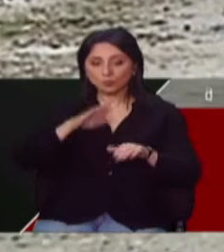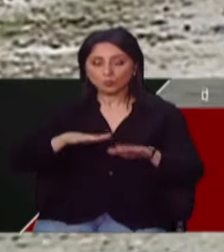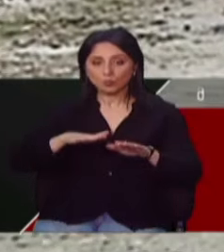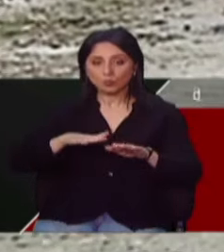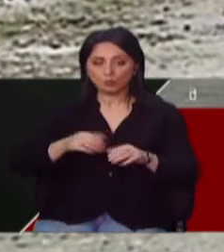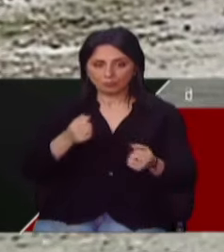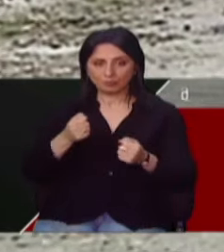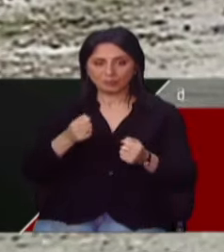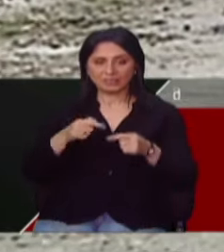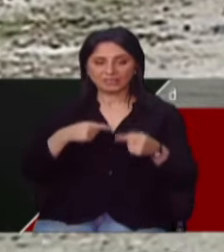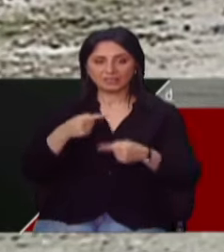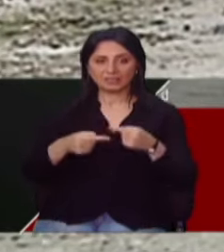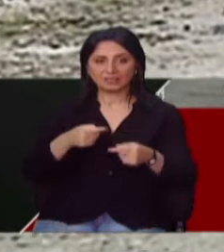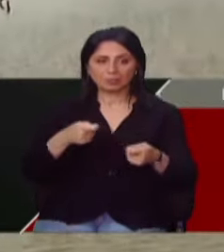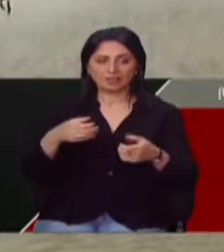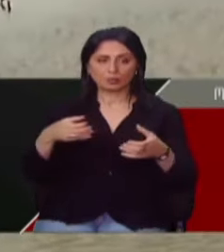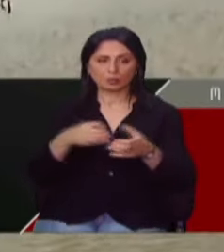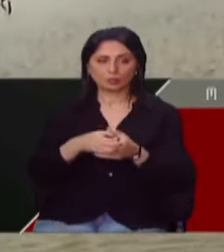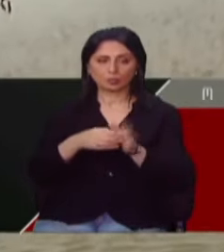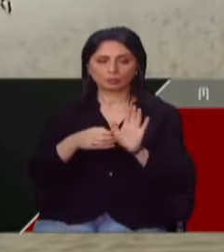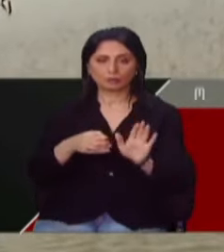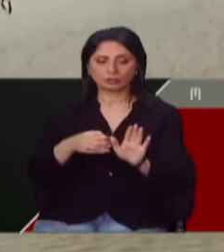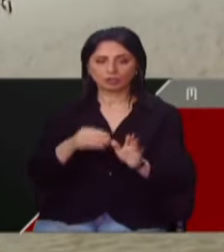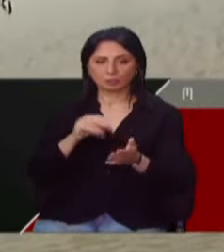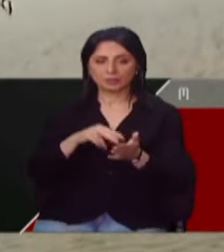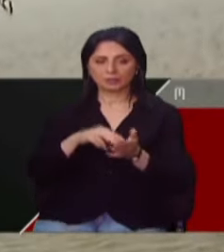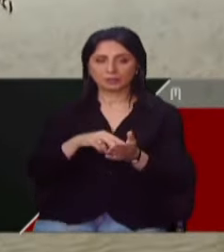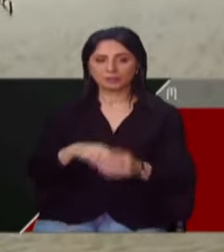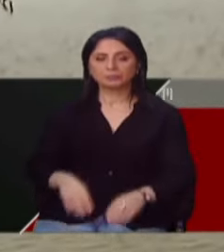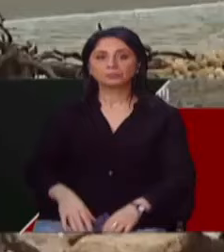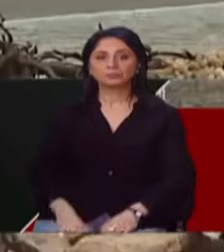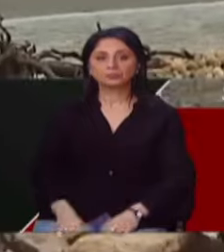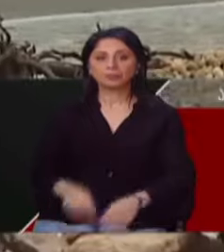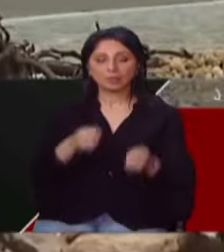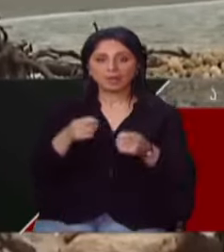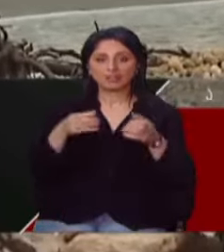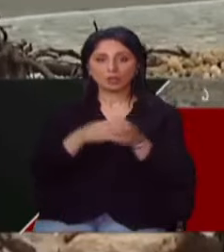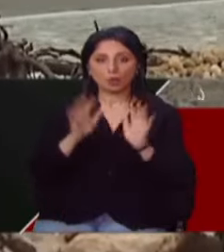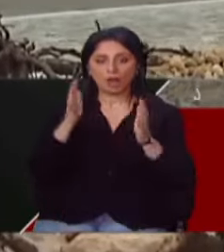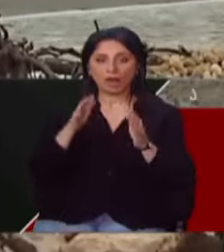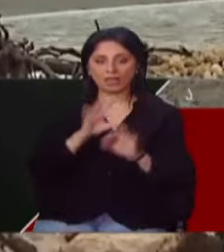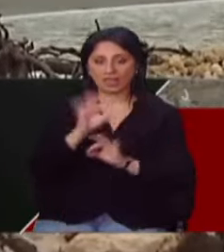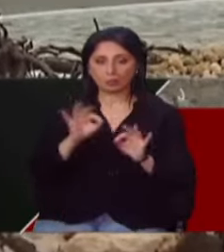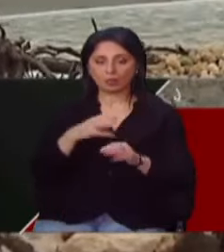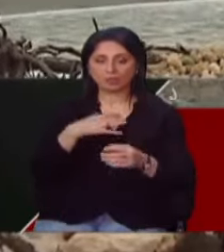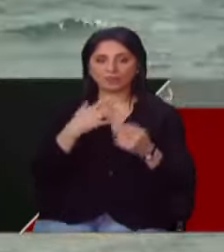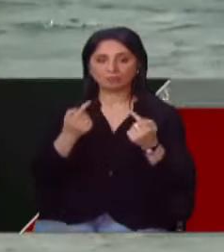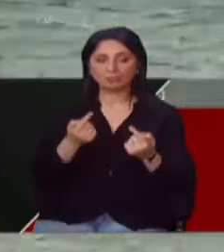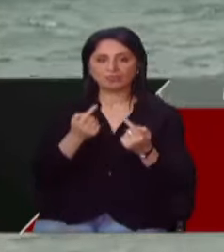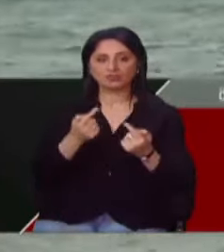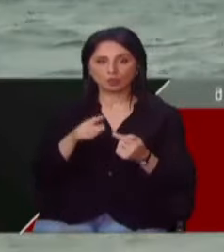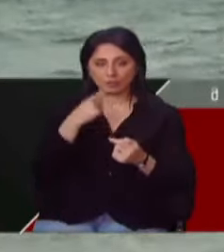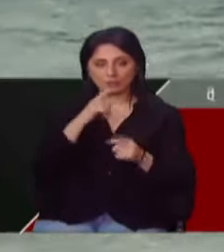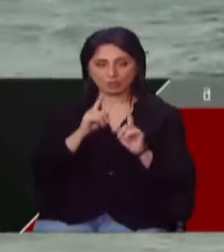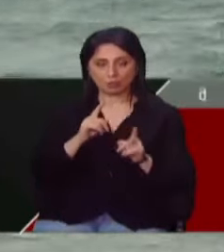cuetra dimtgiceps. Asetie martveli gundi și pasă ba. Martveli gundi anaklis proiectis nișnuelo pipaze